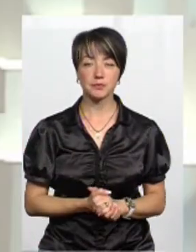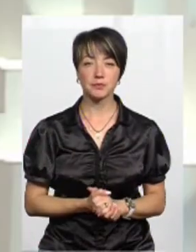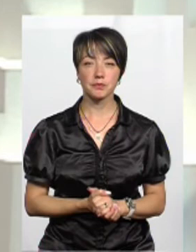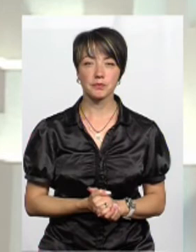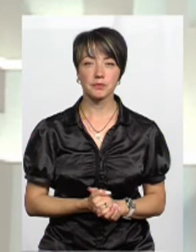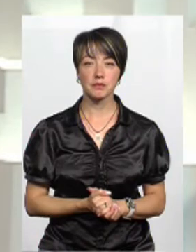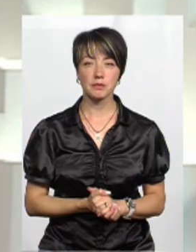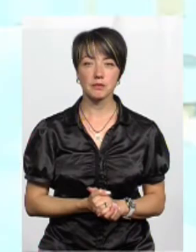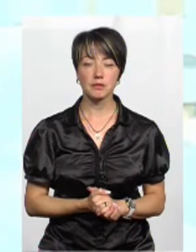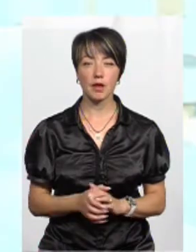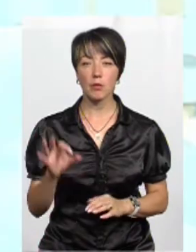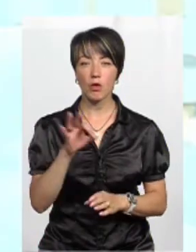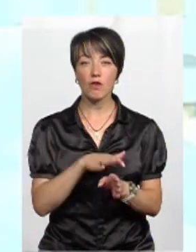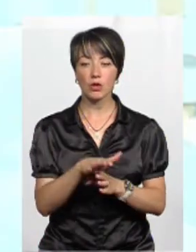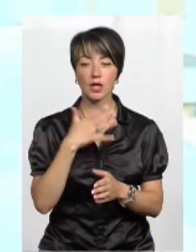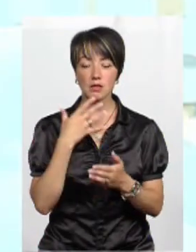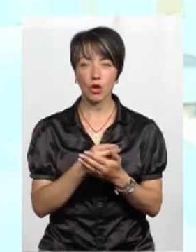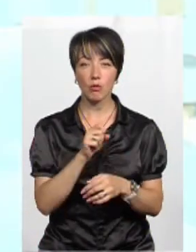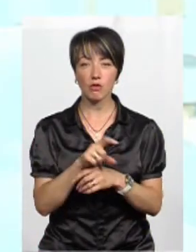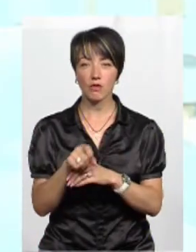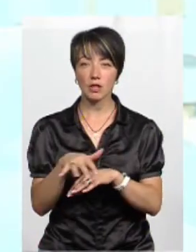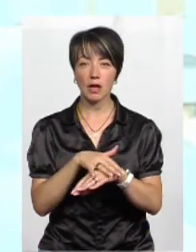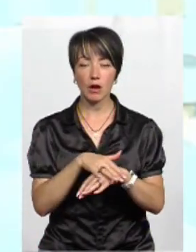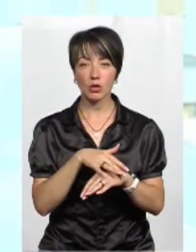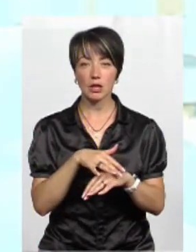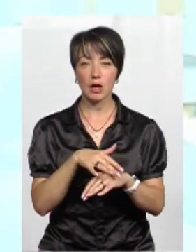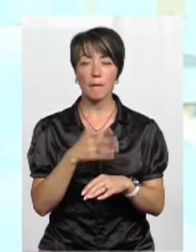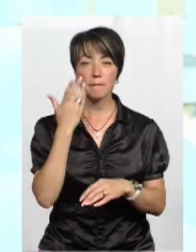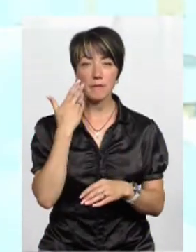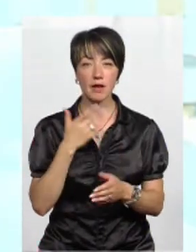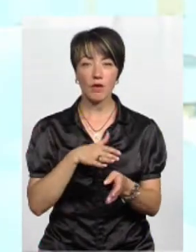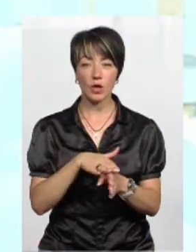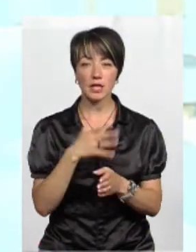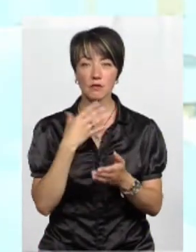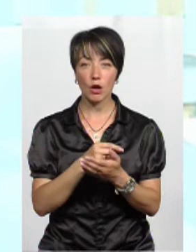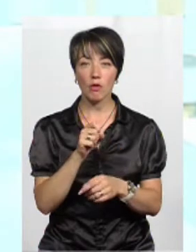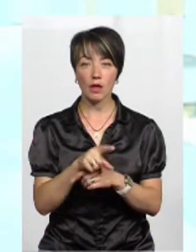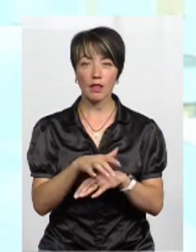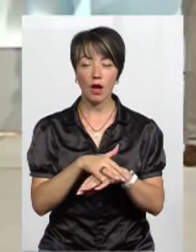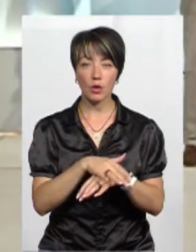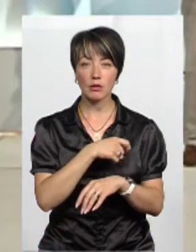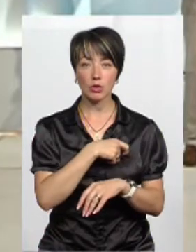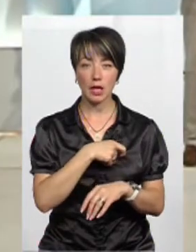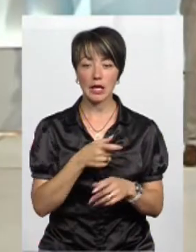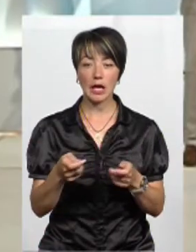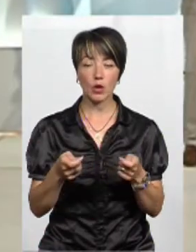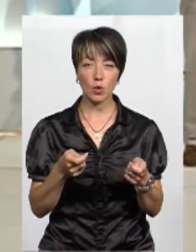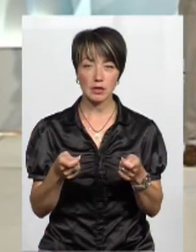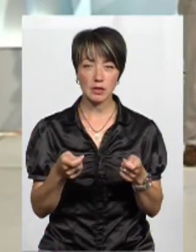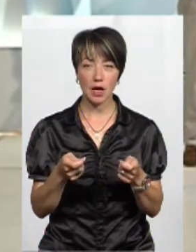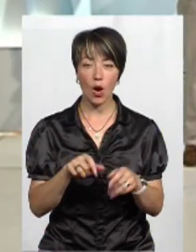словосполученням. Про виконання своїх повноважень народний депутат, при виконанні, перепрошую, своїх повноважень народний депутат